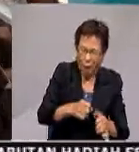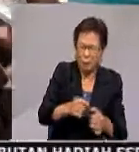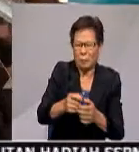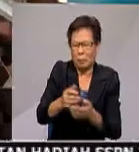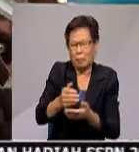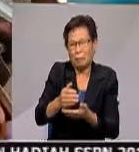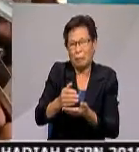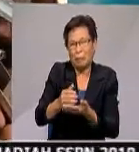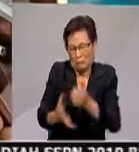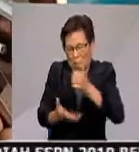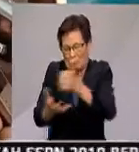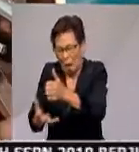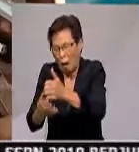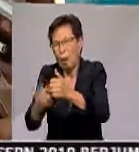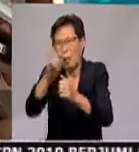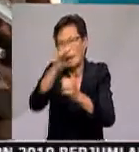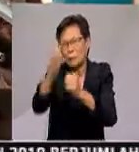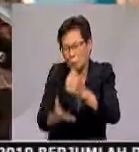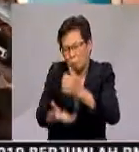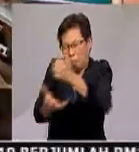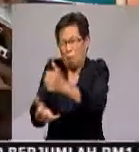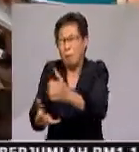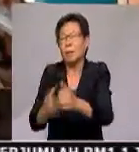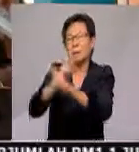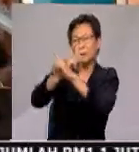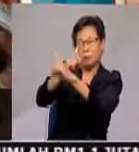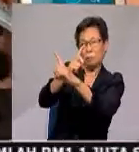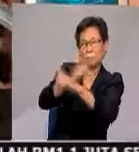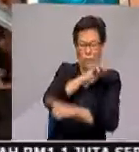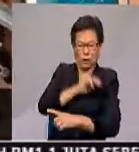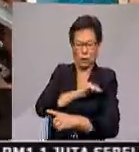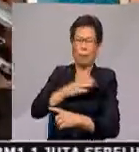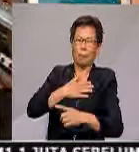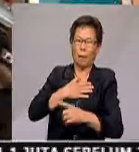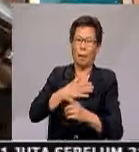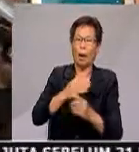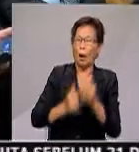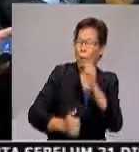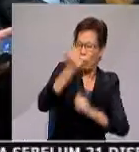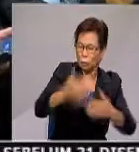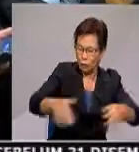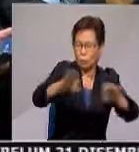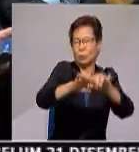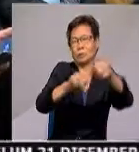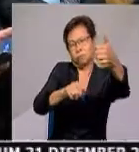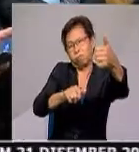what we want to stress is that the Defence Ministry has always been one of our priorities.